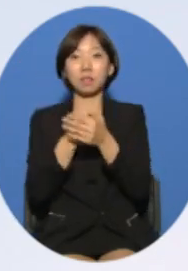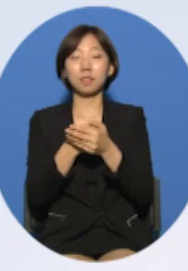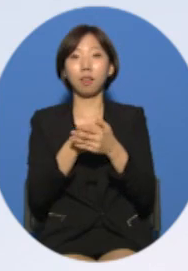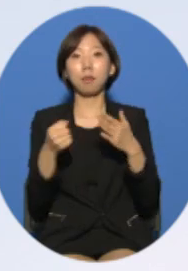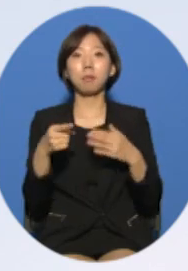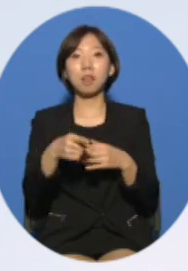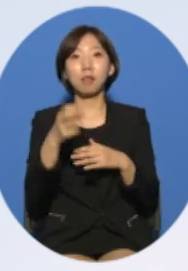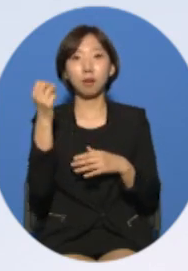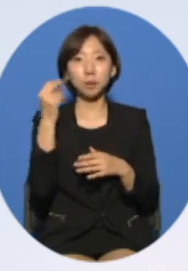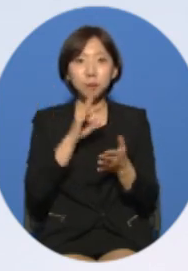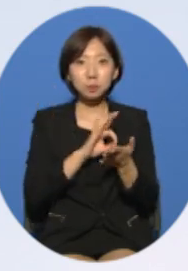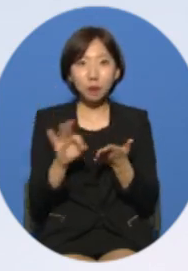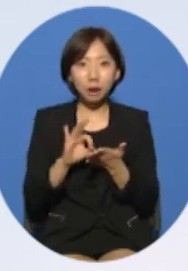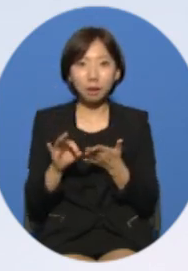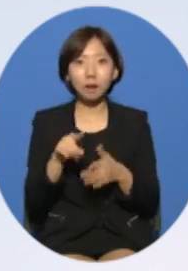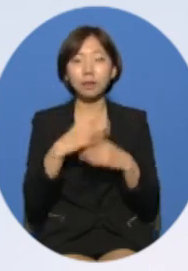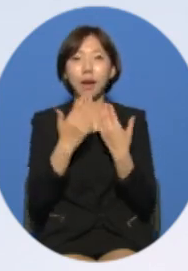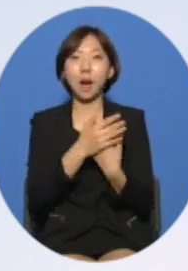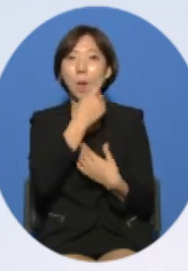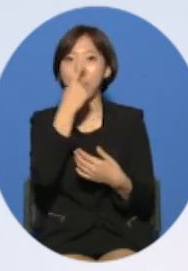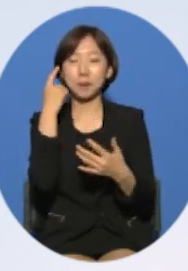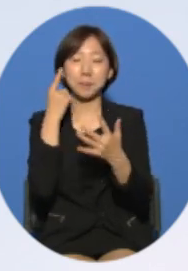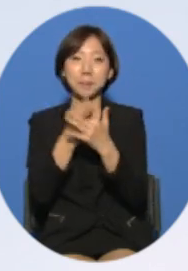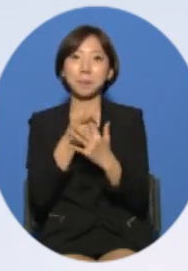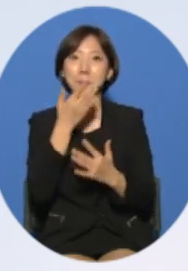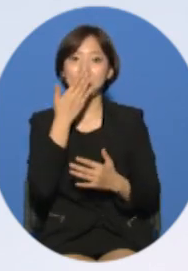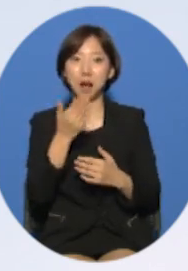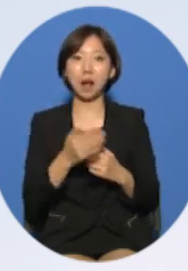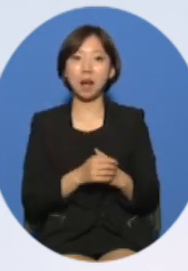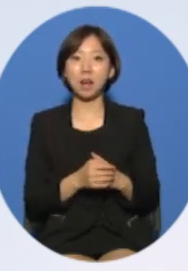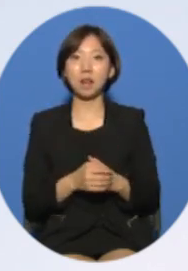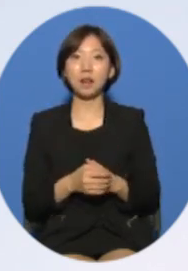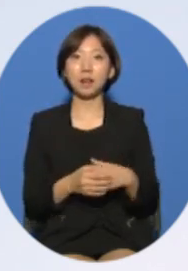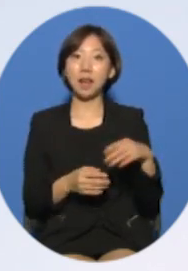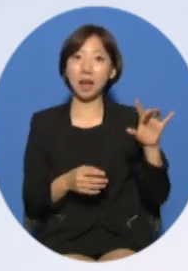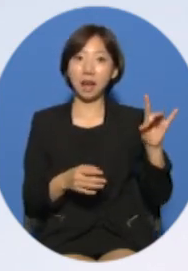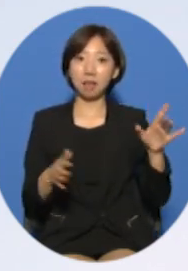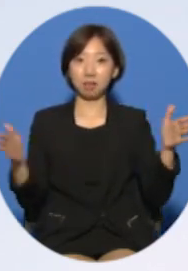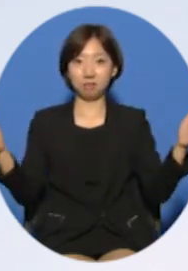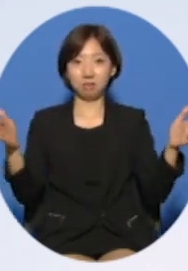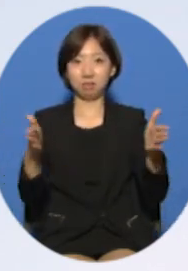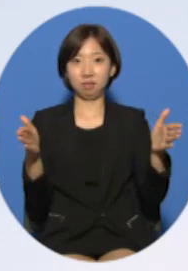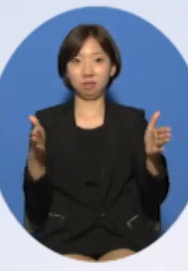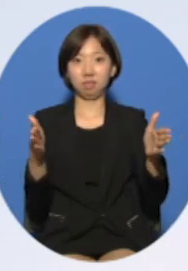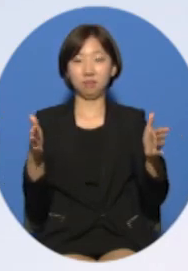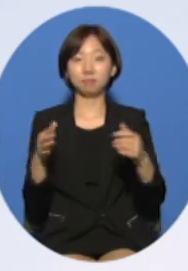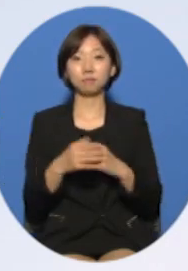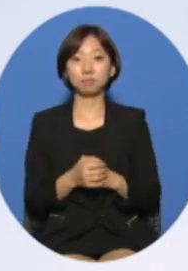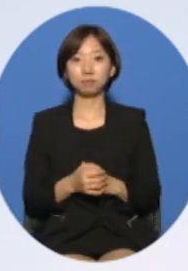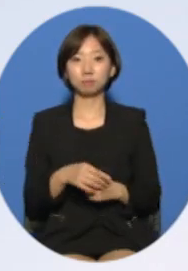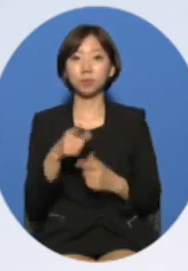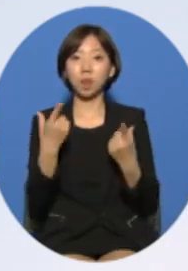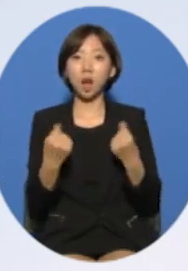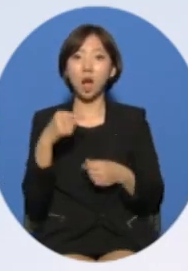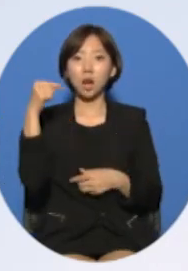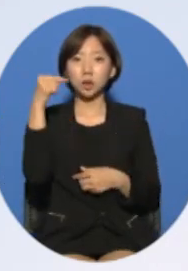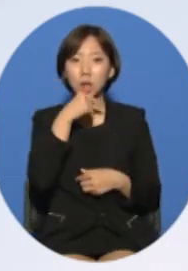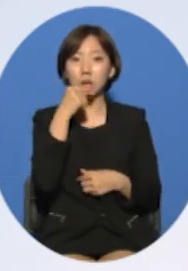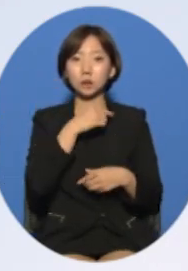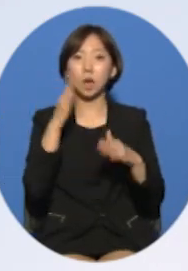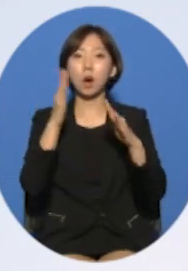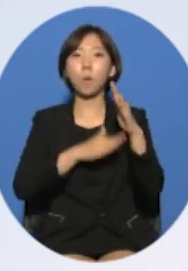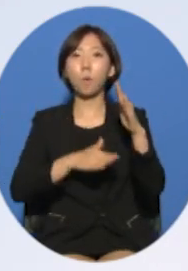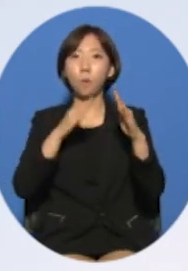건지 아는지를 알 수가 있죠. 자, 양쪽으로 이렇게 봉인을 합니다. 일회용 자물쇠로 봉인을 하고 있습니다. 저렇게 철저하고 아주